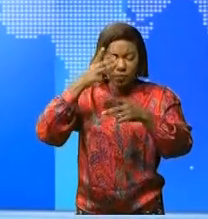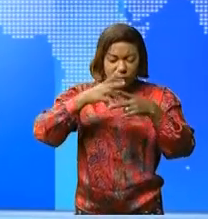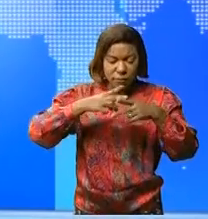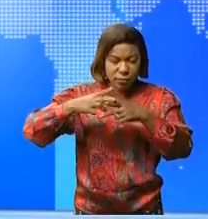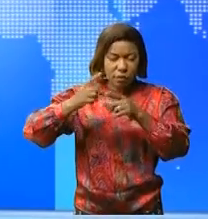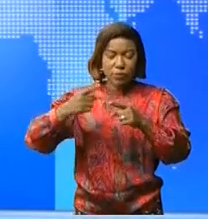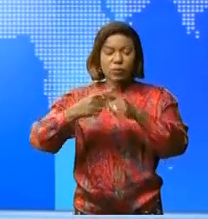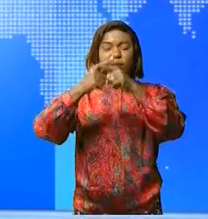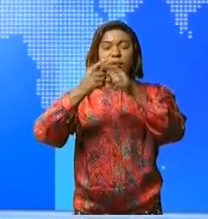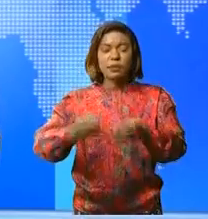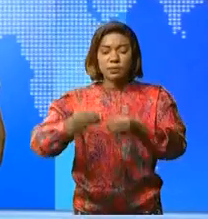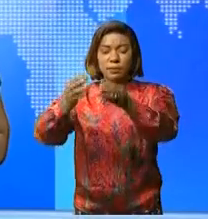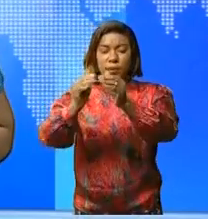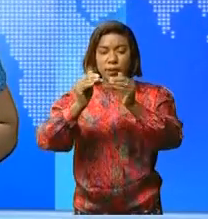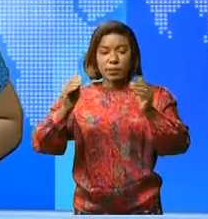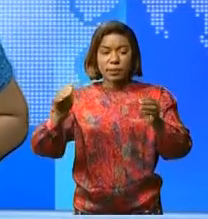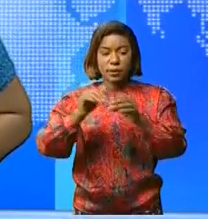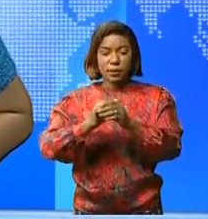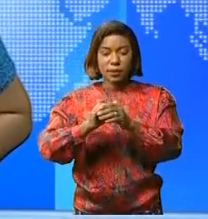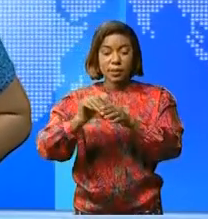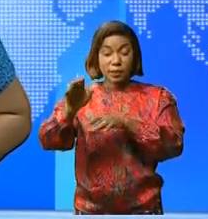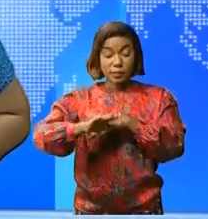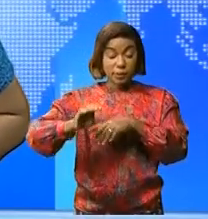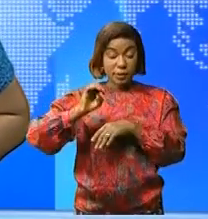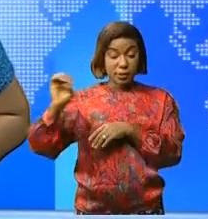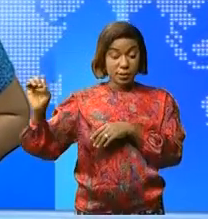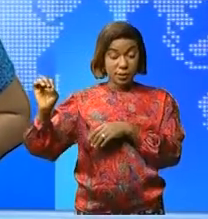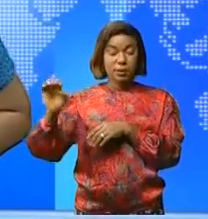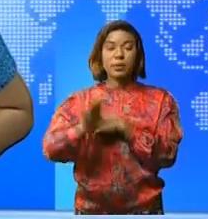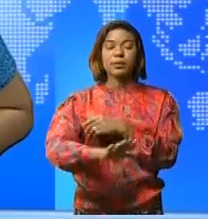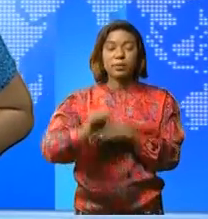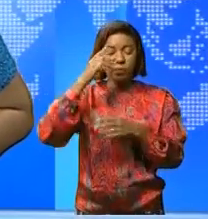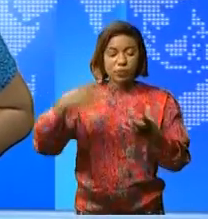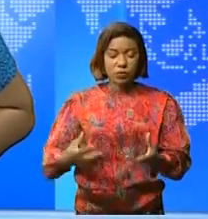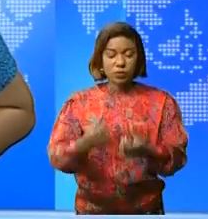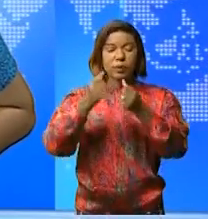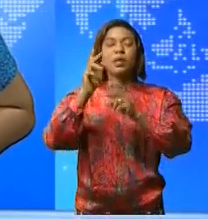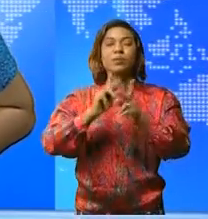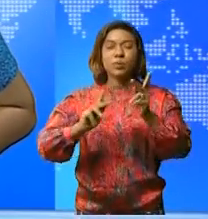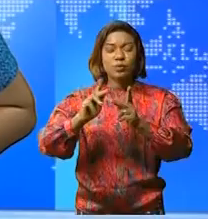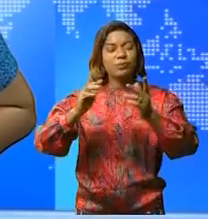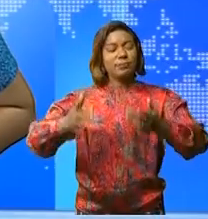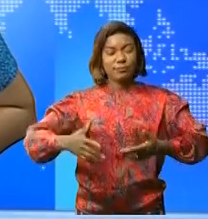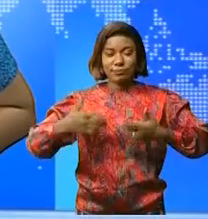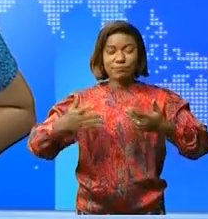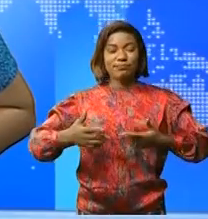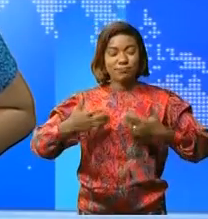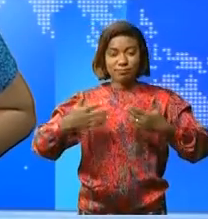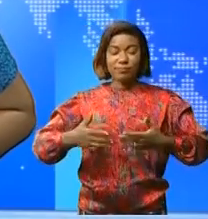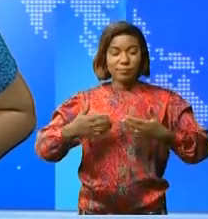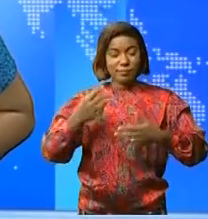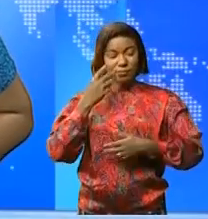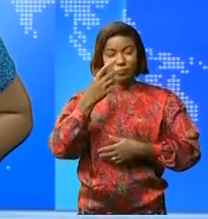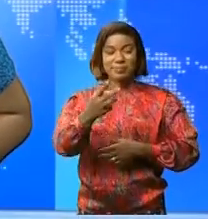instauration de la paix dans la partie est du pays, dans le but de faire retrouver cette population sa quiétude d'antan. Images